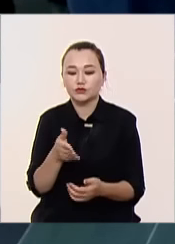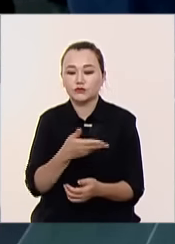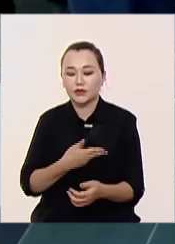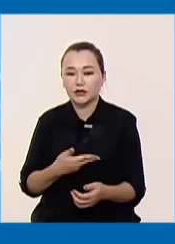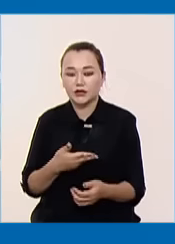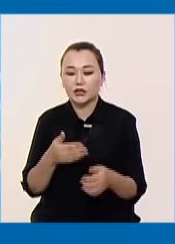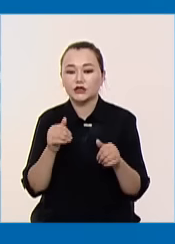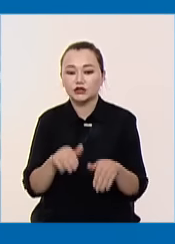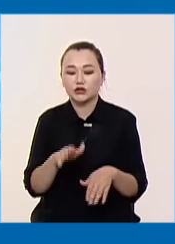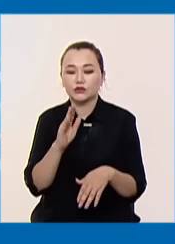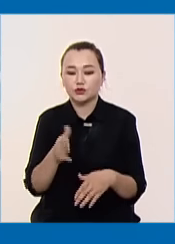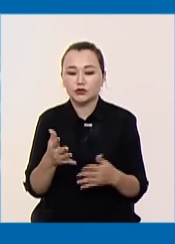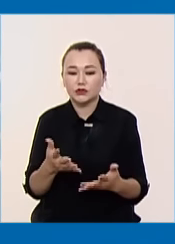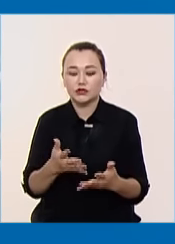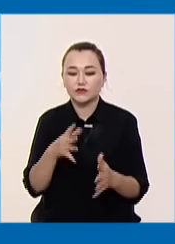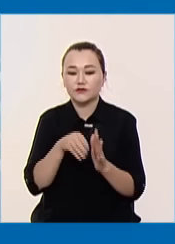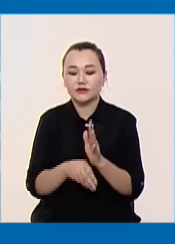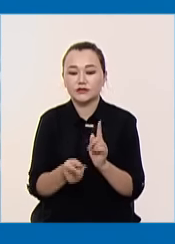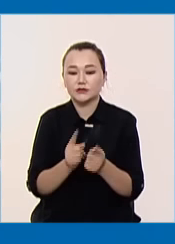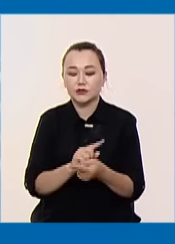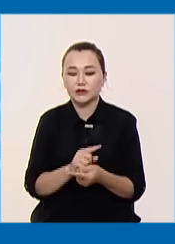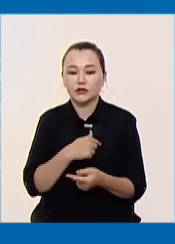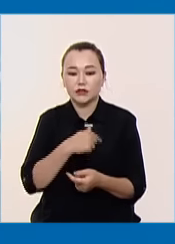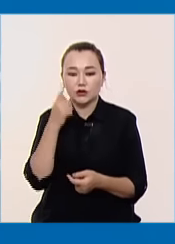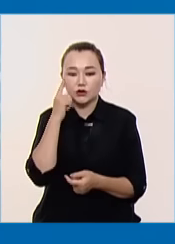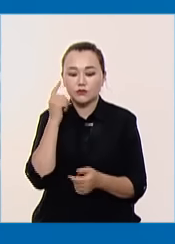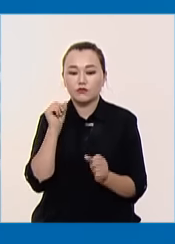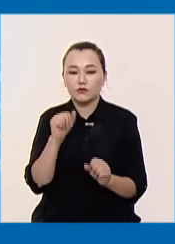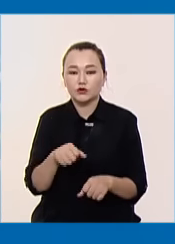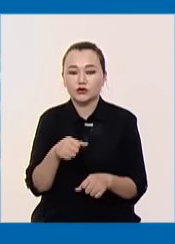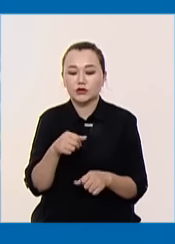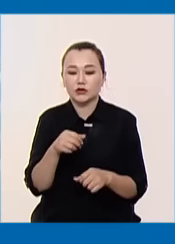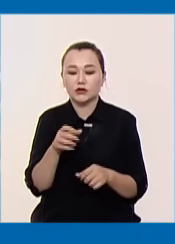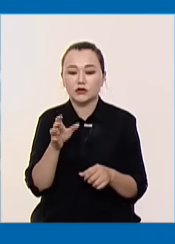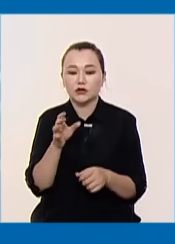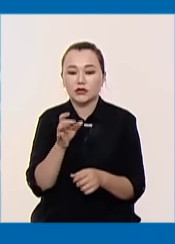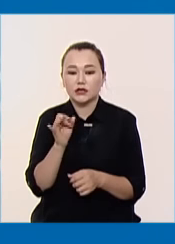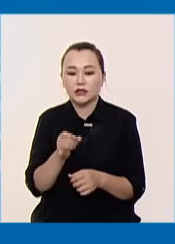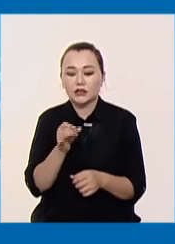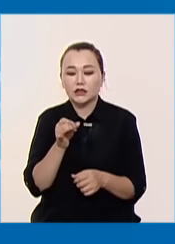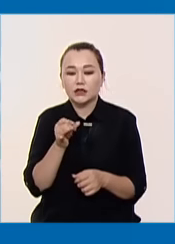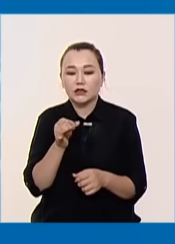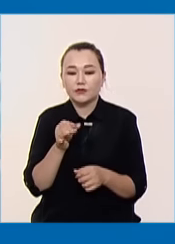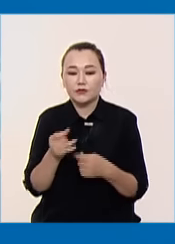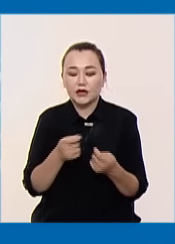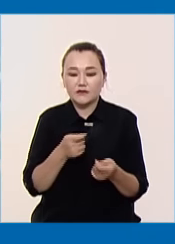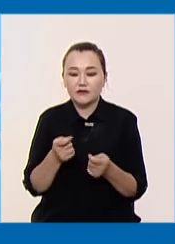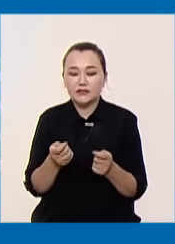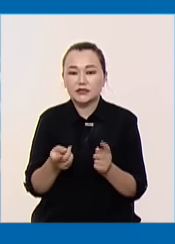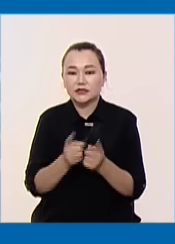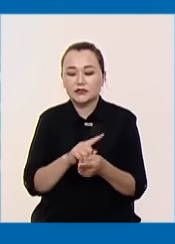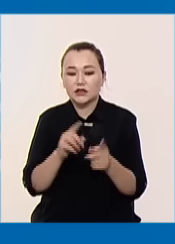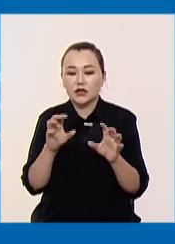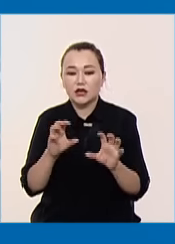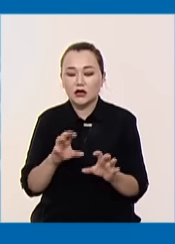будет решение внести изменения в Конституцию, тогда, я думаю, можно успеть и провести изменения в